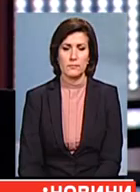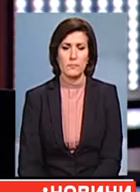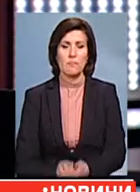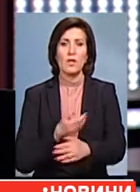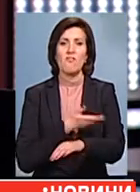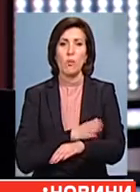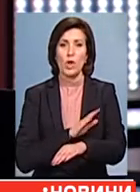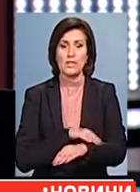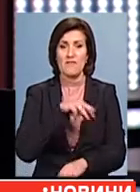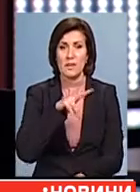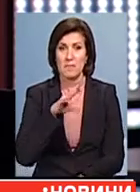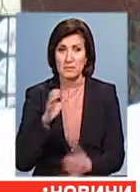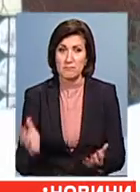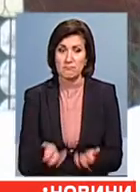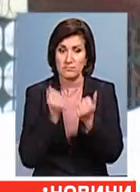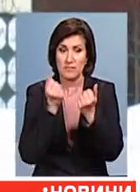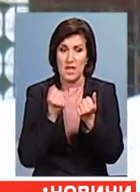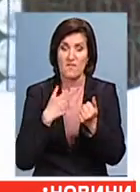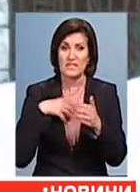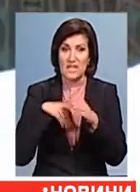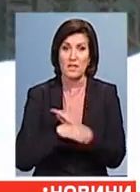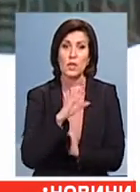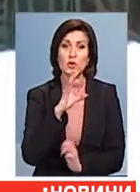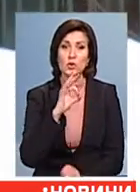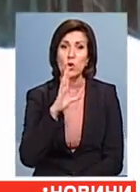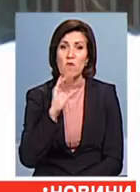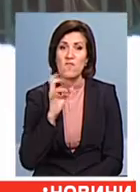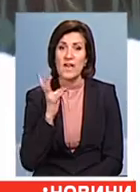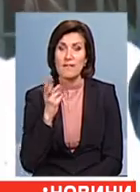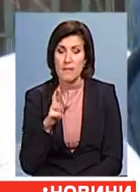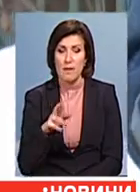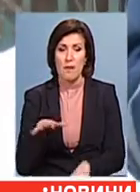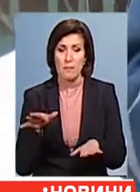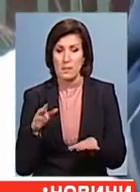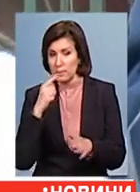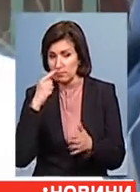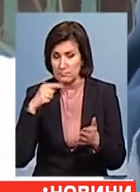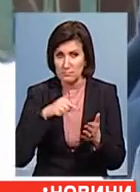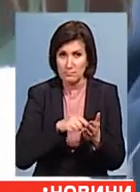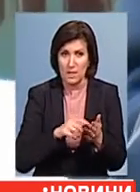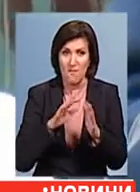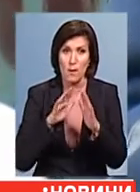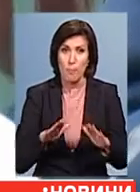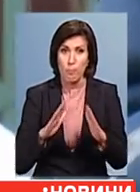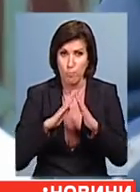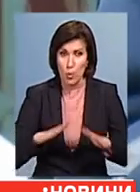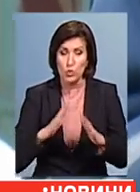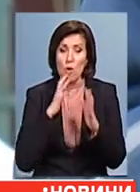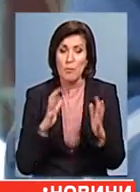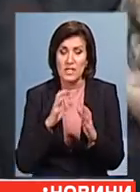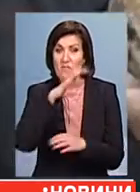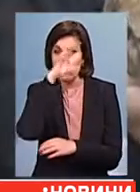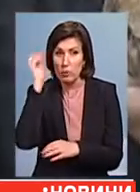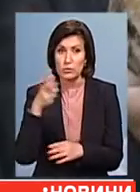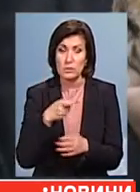У Полтаві менесівці врятували від загибелі совиня. Пташка залетіла до пункту обігріву вночі. Її упіймали, нагодували, а